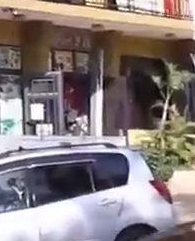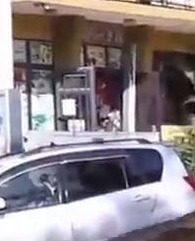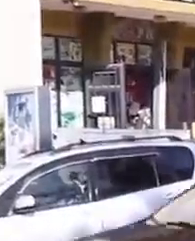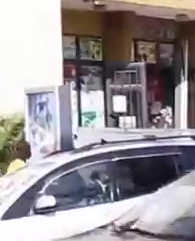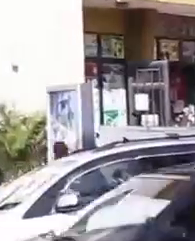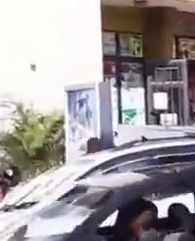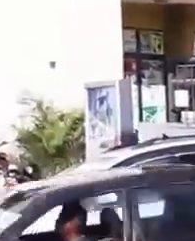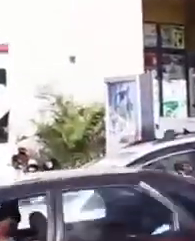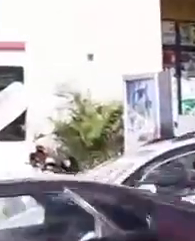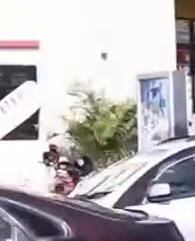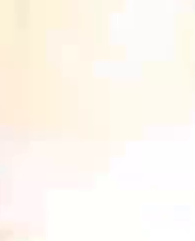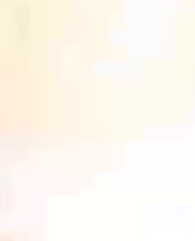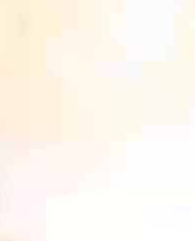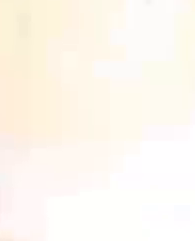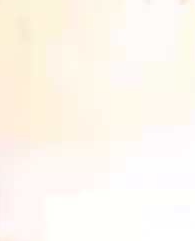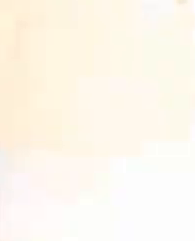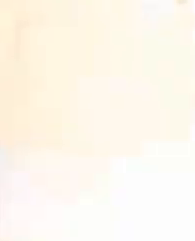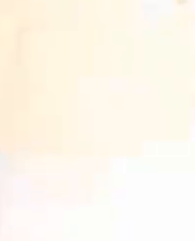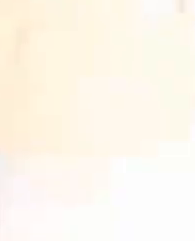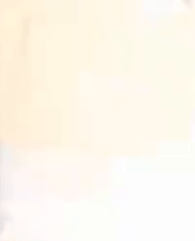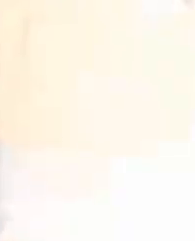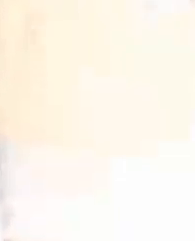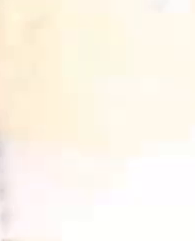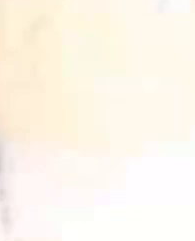rwagati, munsi ya Hotel Gloria.